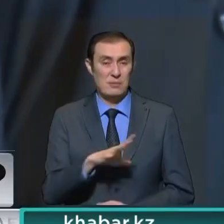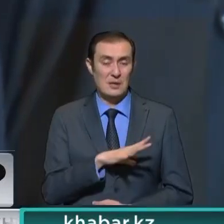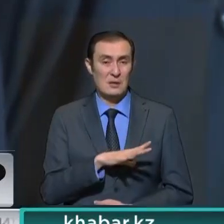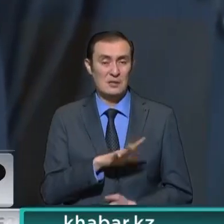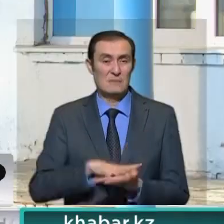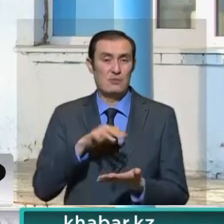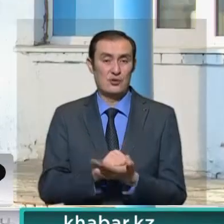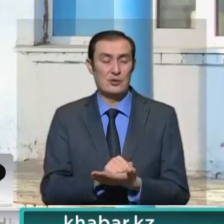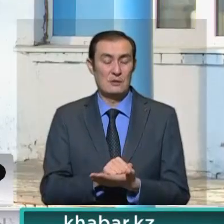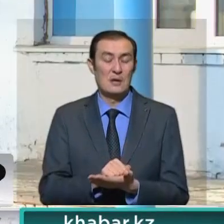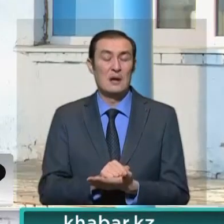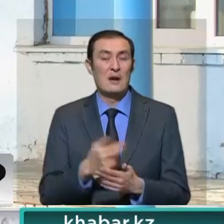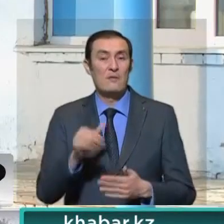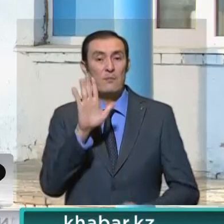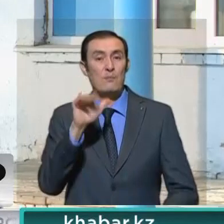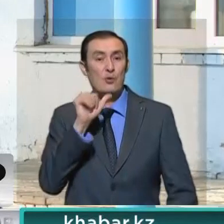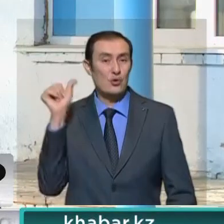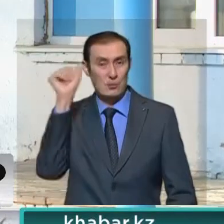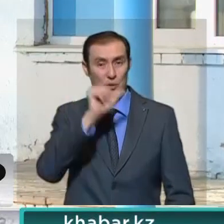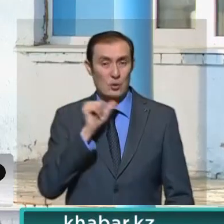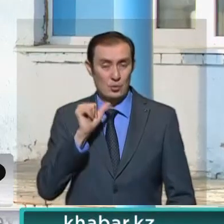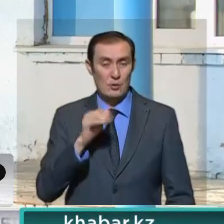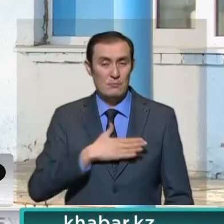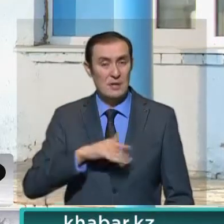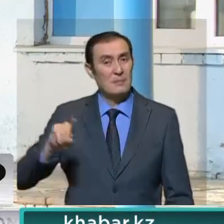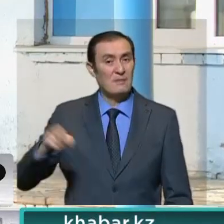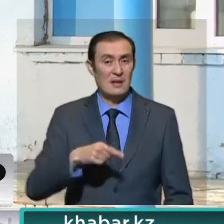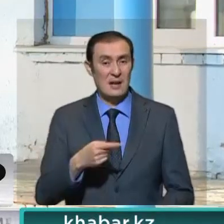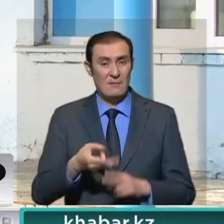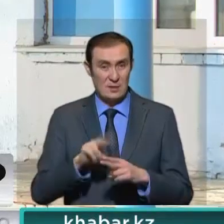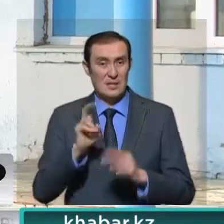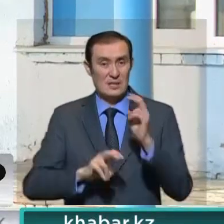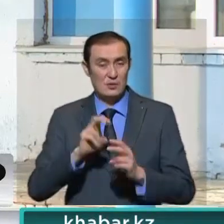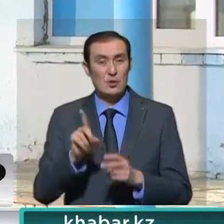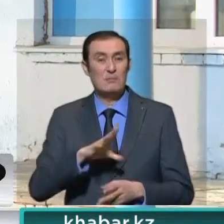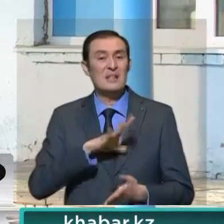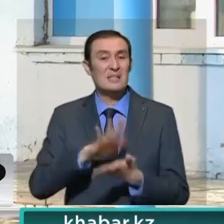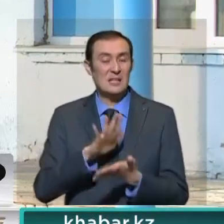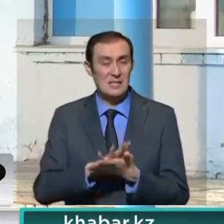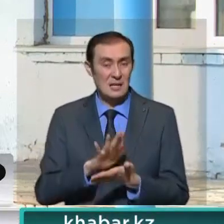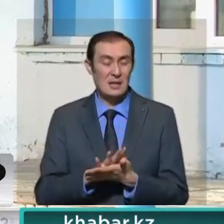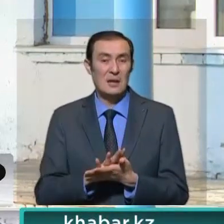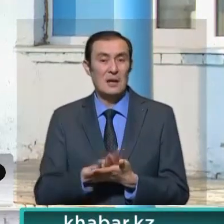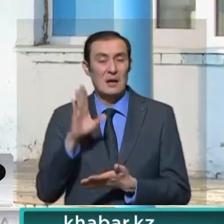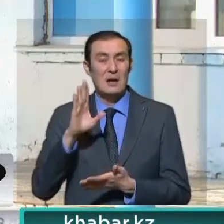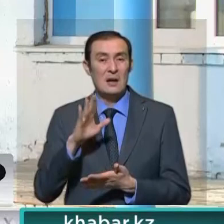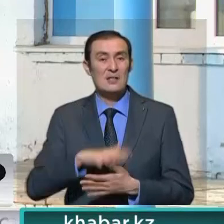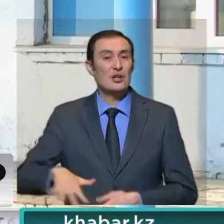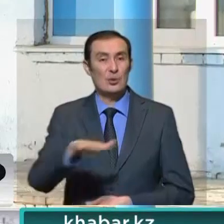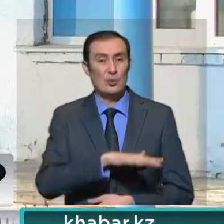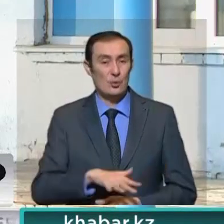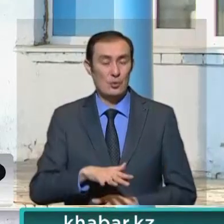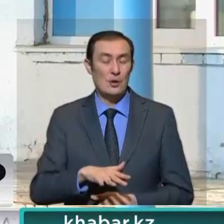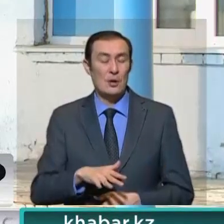территория участок в прошлом году мы привлекали маслозавод загрязнение рельефа местности